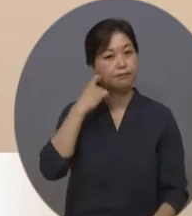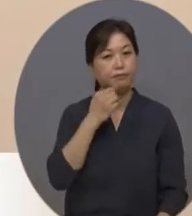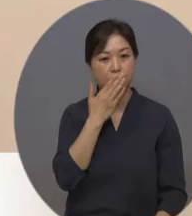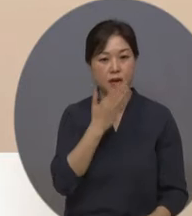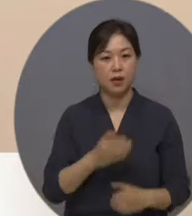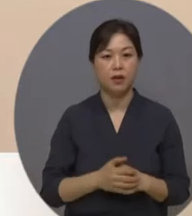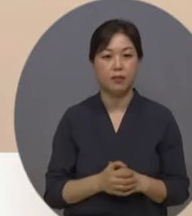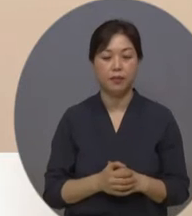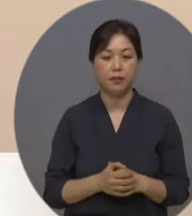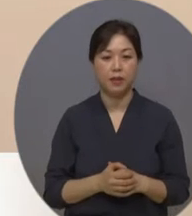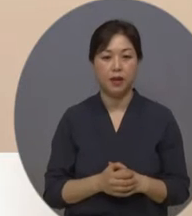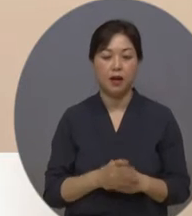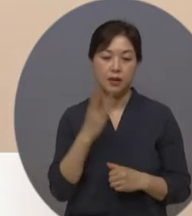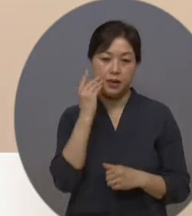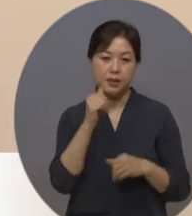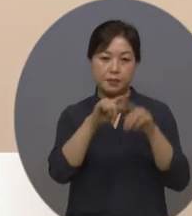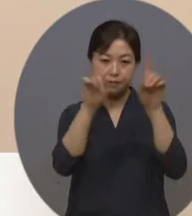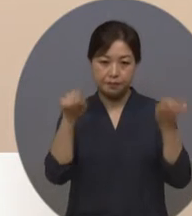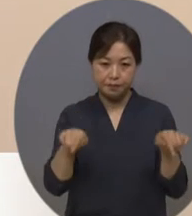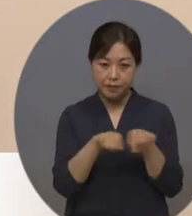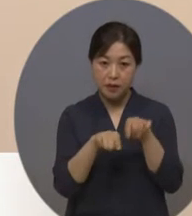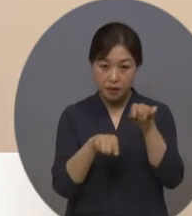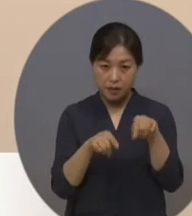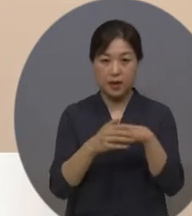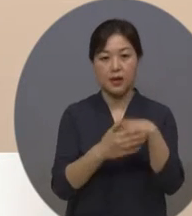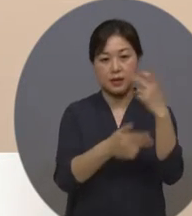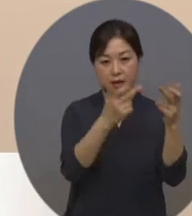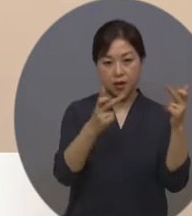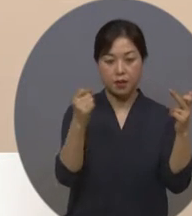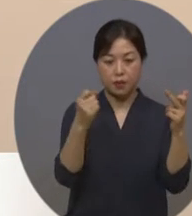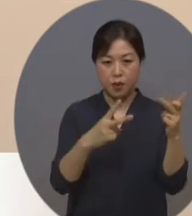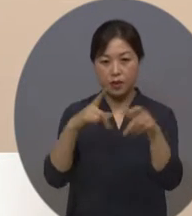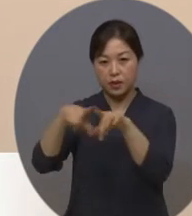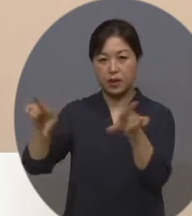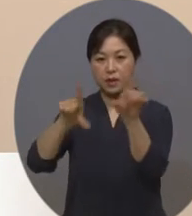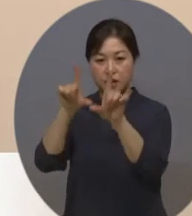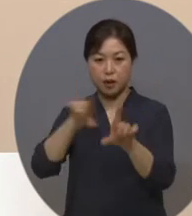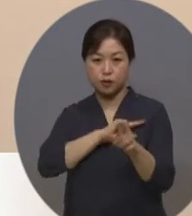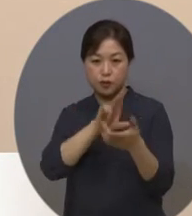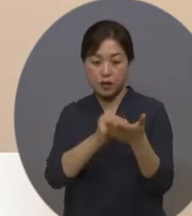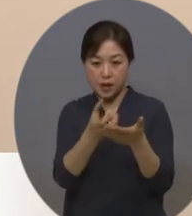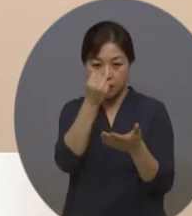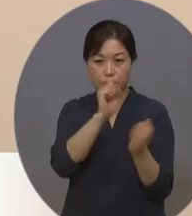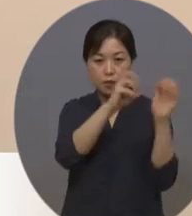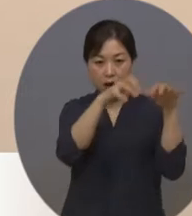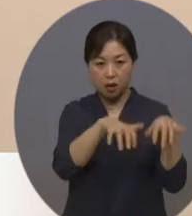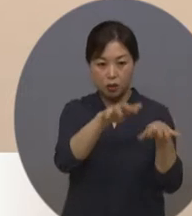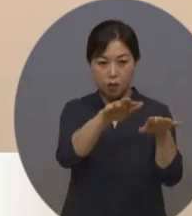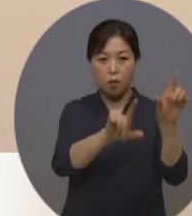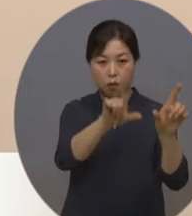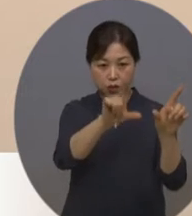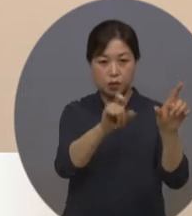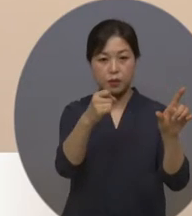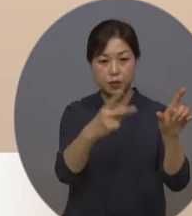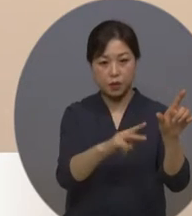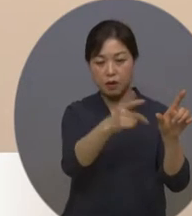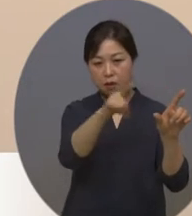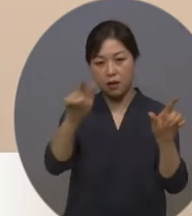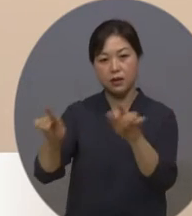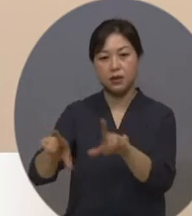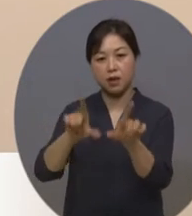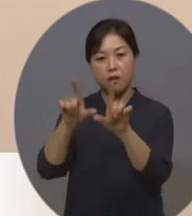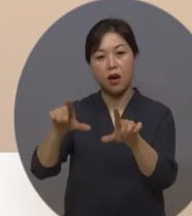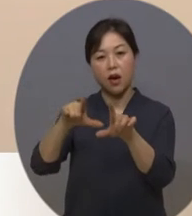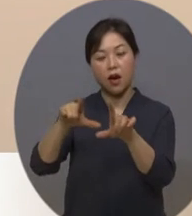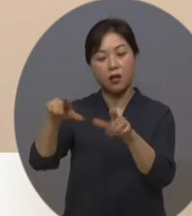1캠퍼스 속에 자연과 일상 어 를 주제로 파도 시리즈와 다채로운 그 생활 속에서